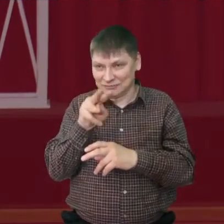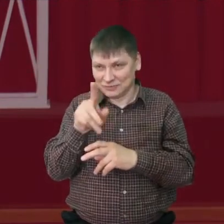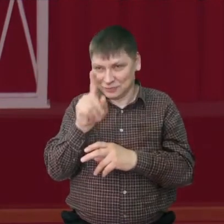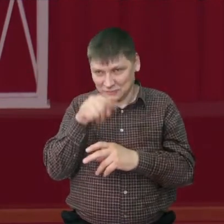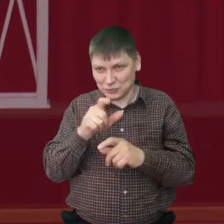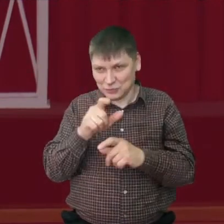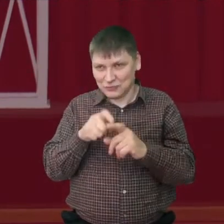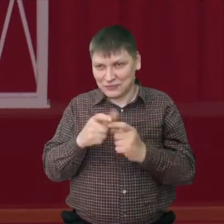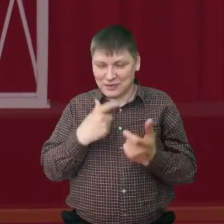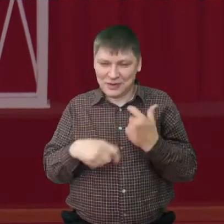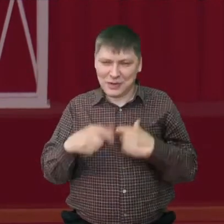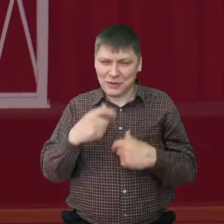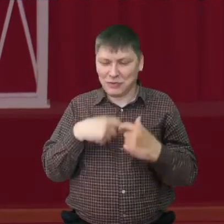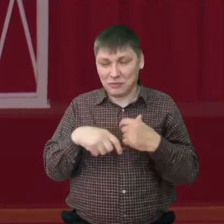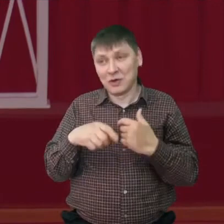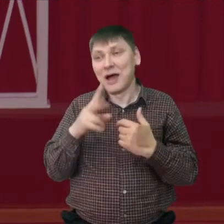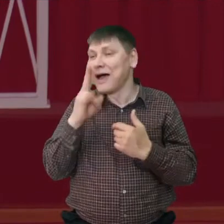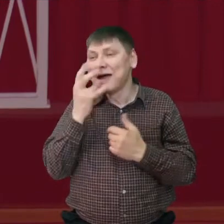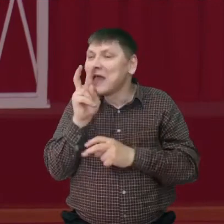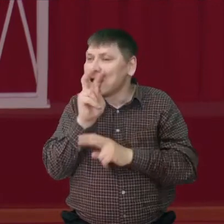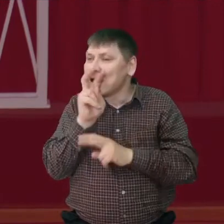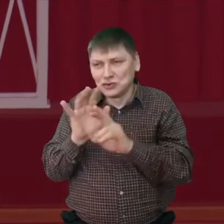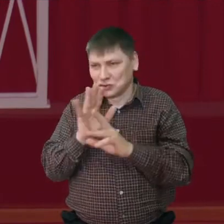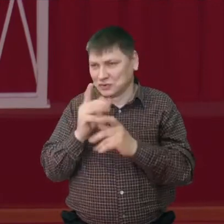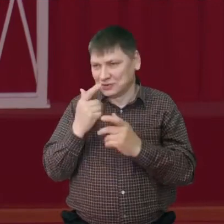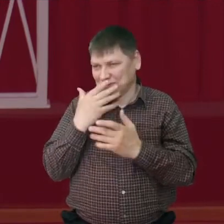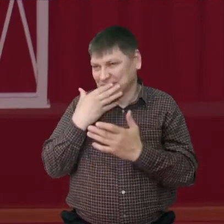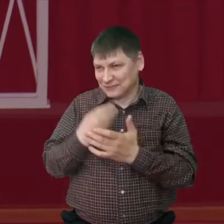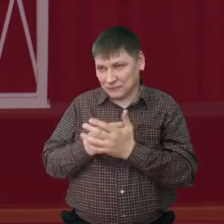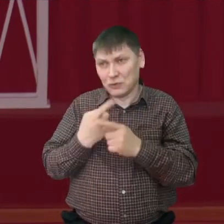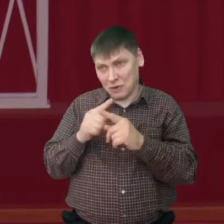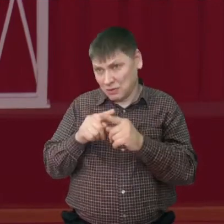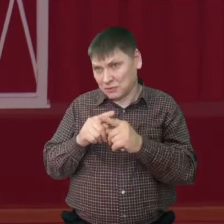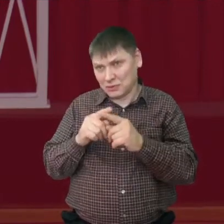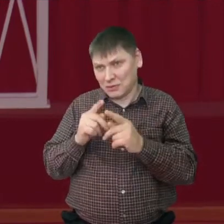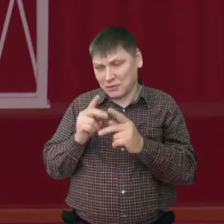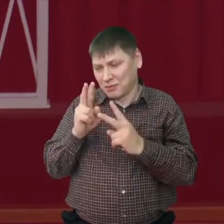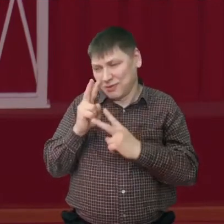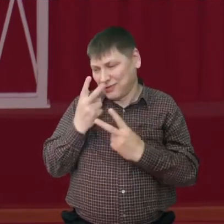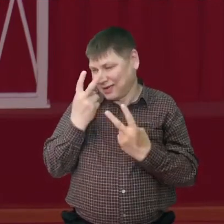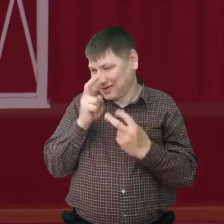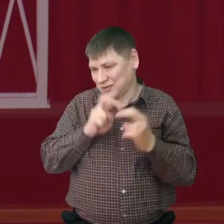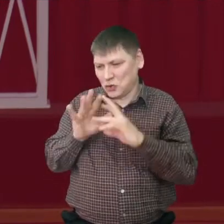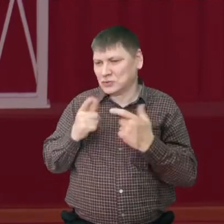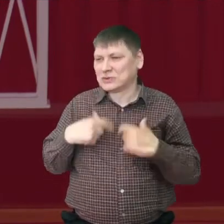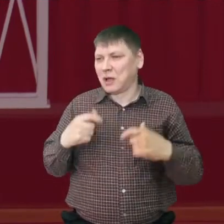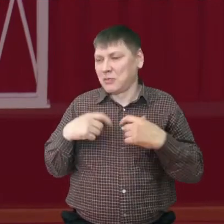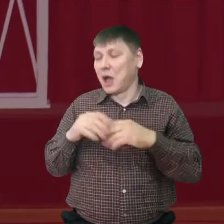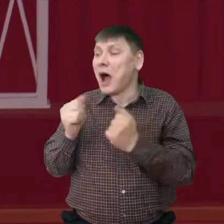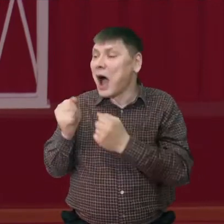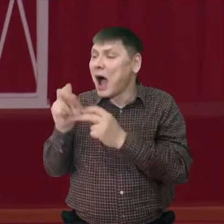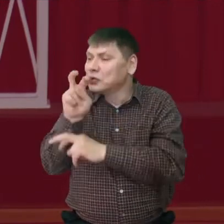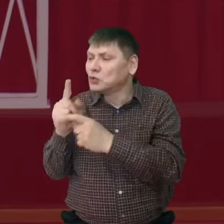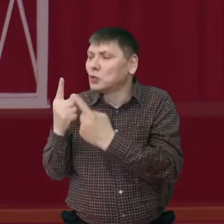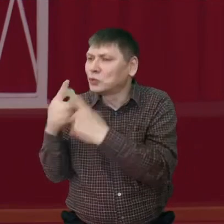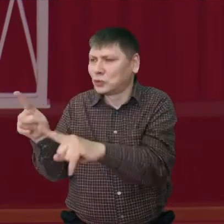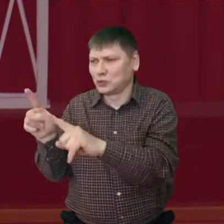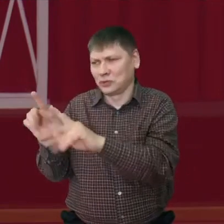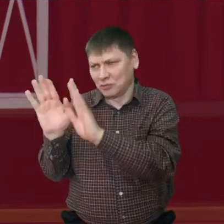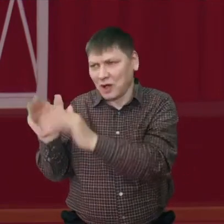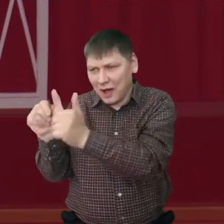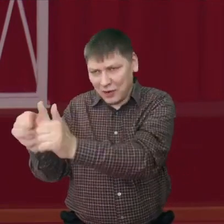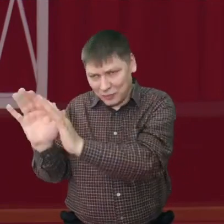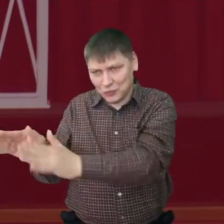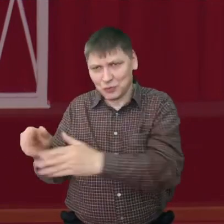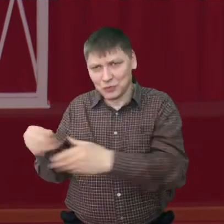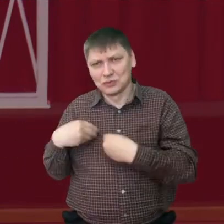она посвящена как раз вот проявлению любви агапы к тому, чтобы другим сделать хорошо, даже жертвуя чем-то